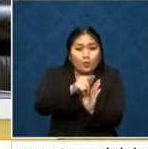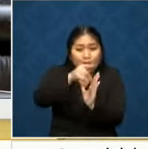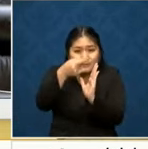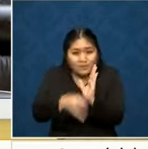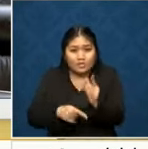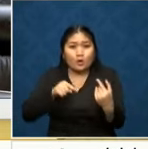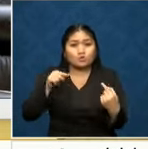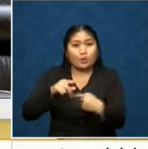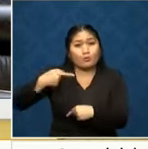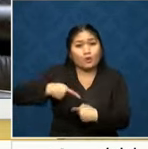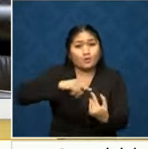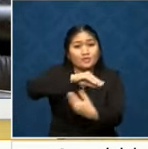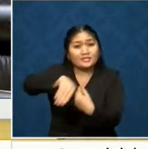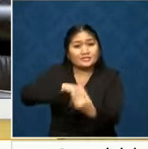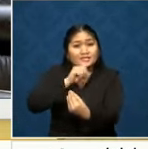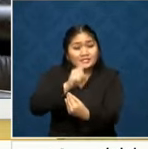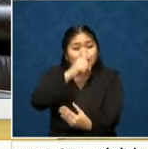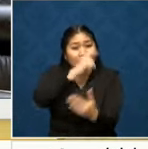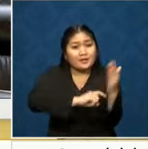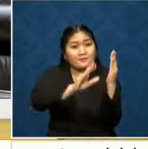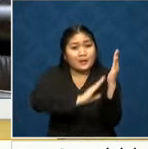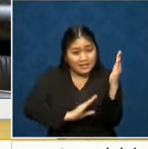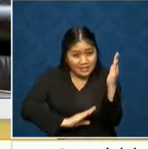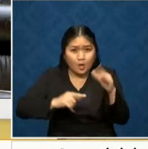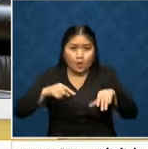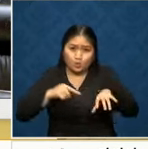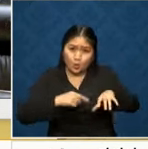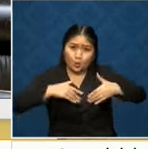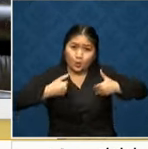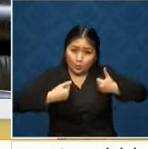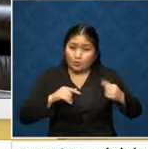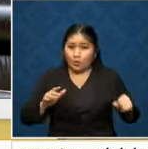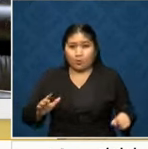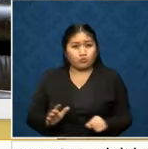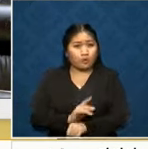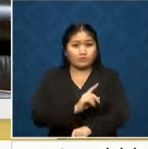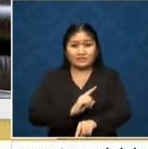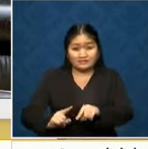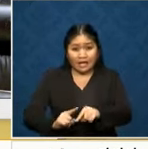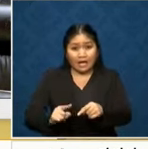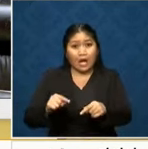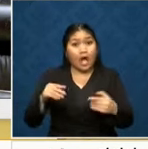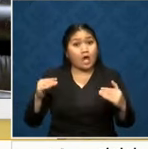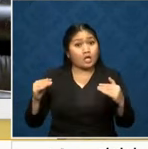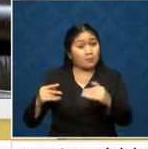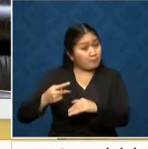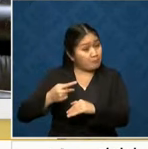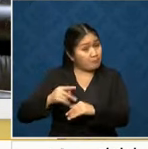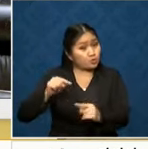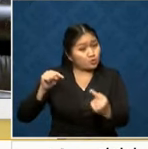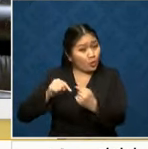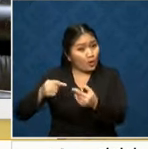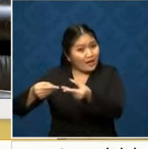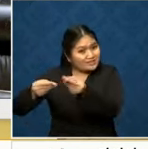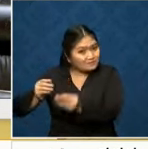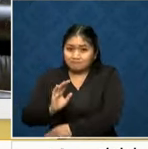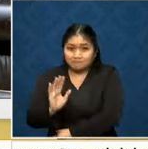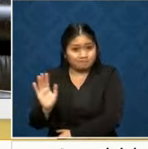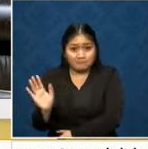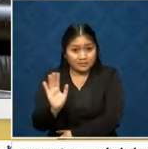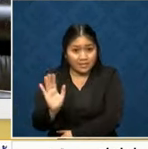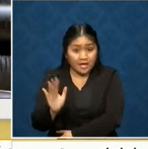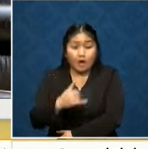ศ Entertainment Complex หรือสถานบันเทิงแบบโครงจรนั้นไม่เท่ากับคาสิโนนะครับสถานบันเทิงแบบโครงจรในรูปแบบ